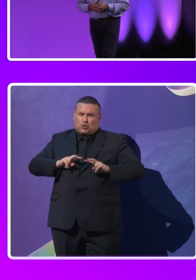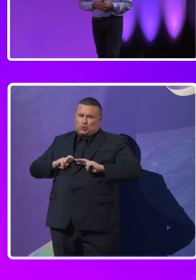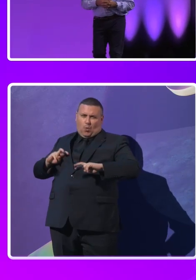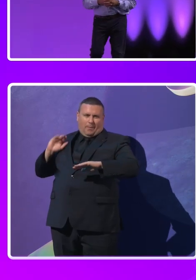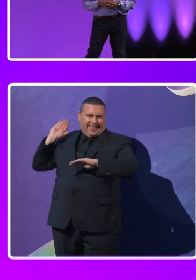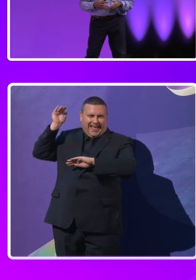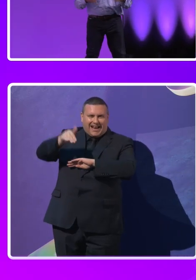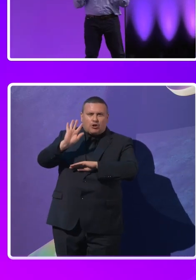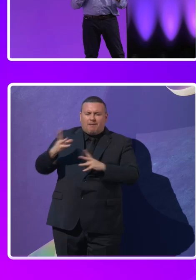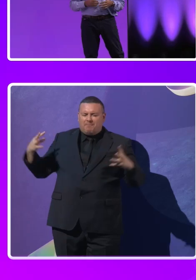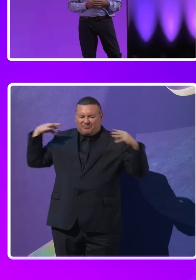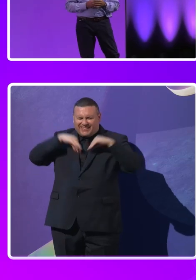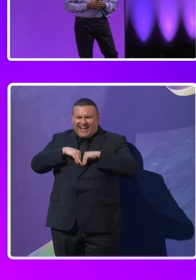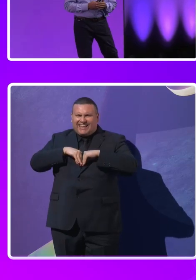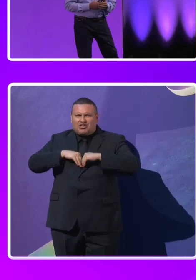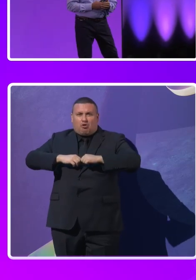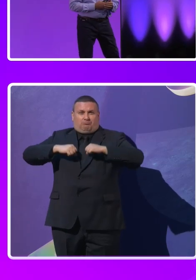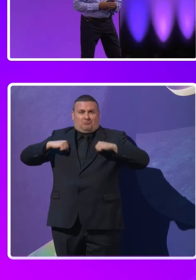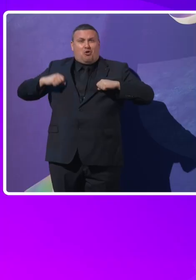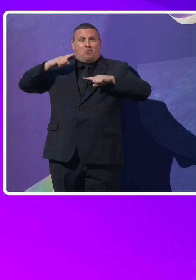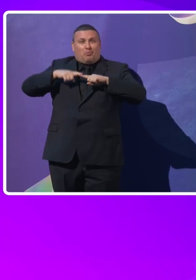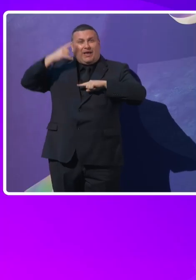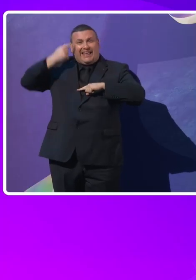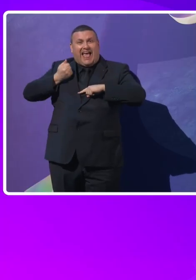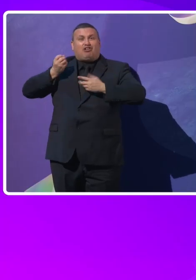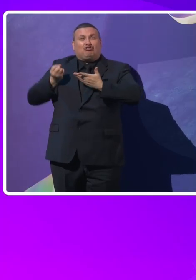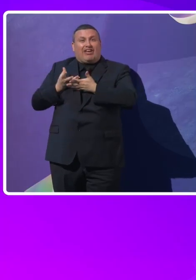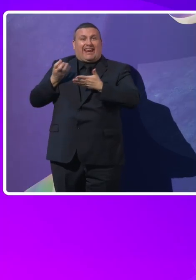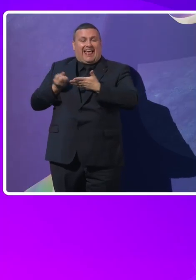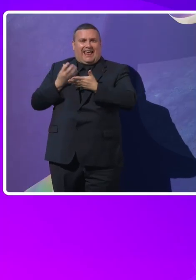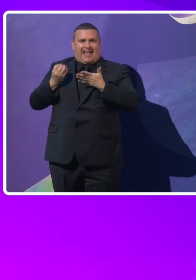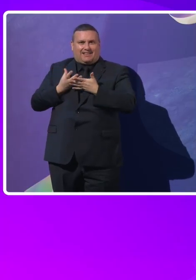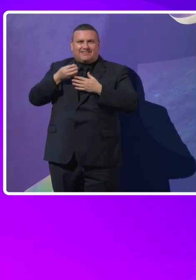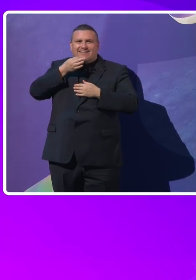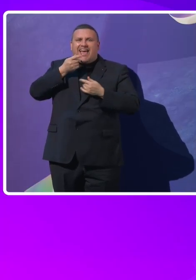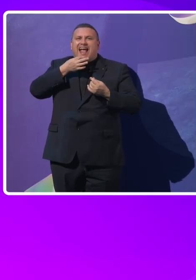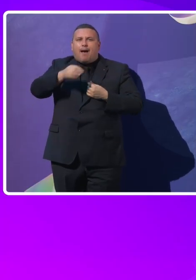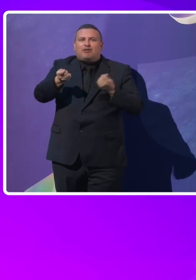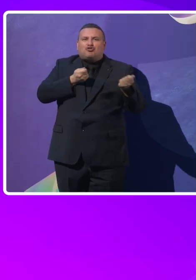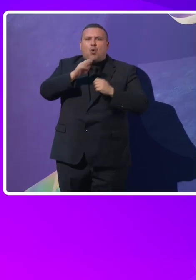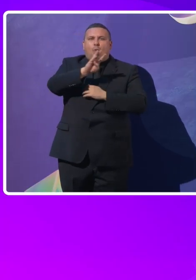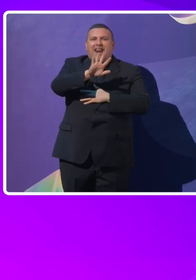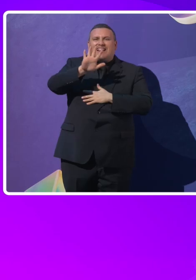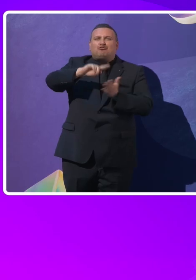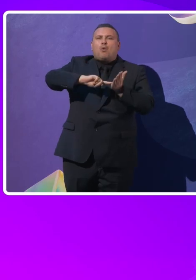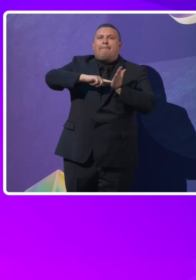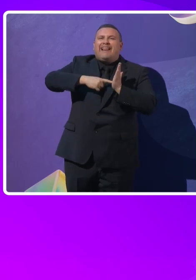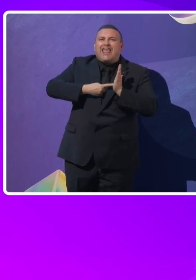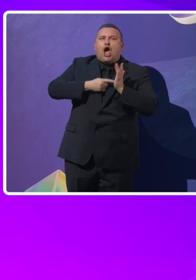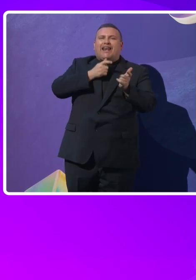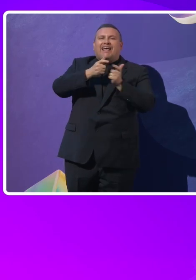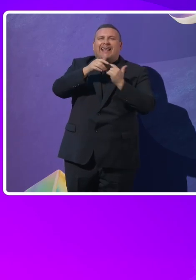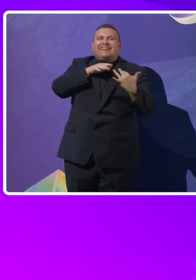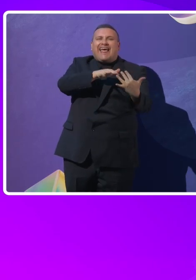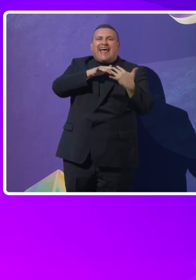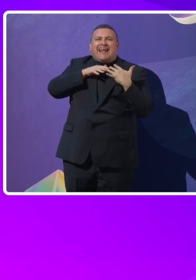eii generativa in particolare di Open ai sono in grado di gestire 45 milioni di comunicazioni al mese su 13